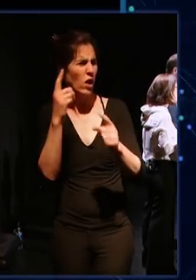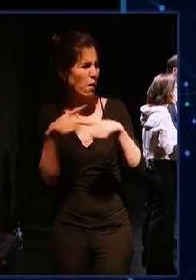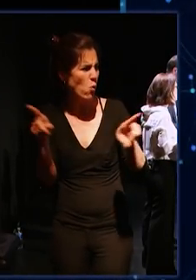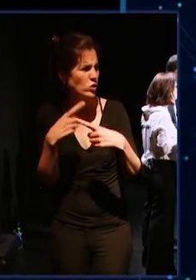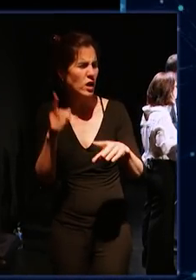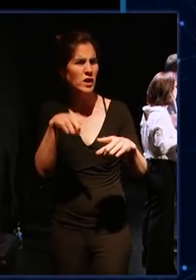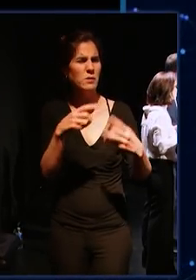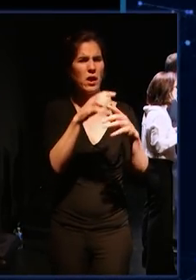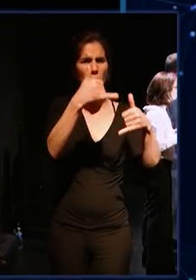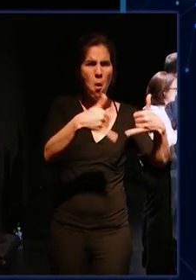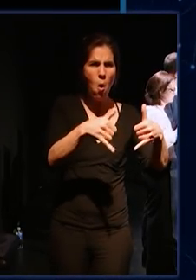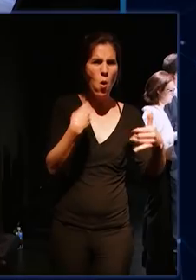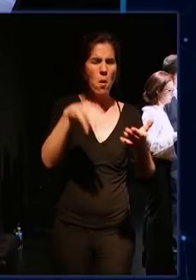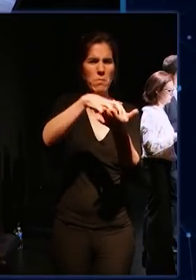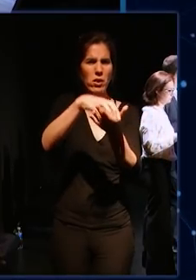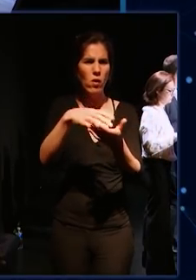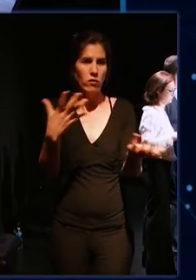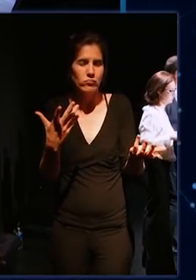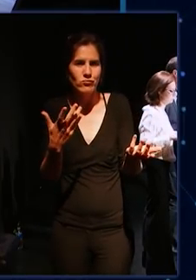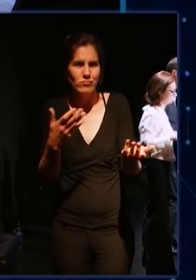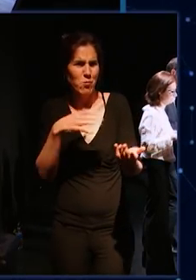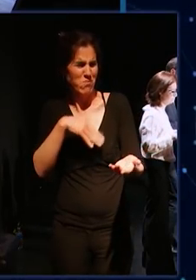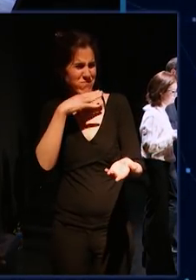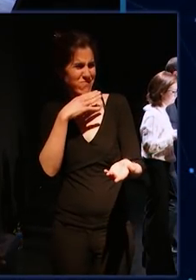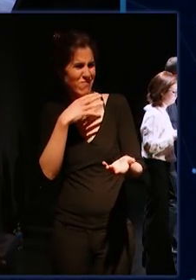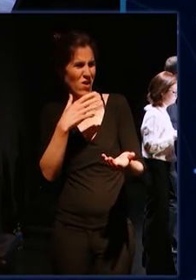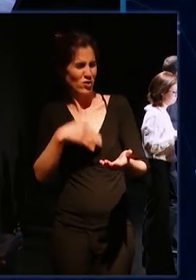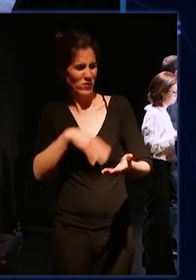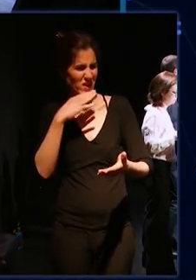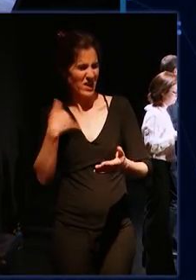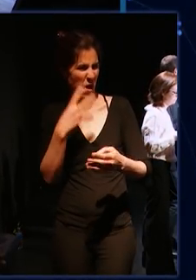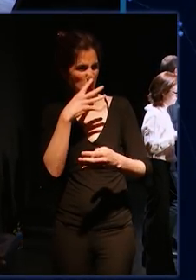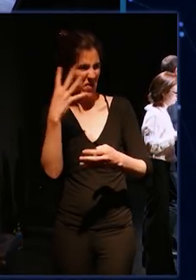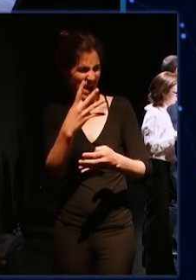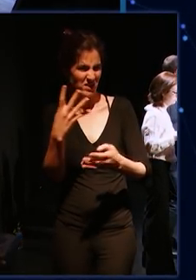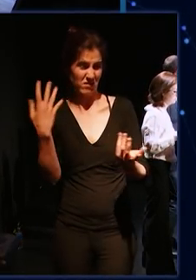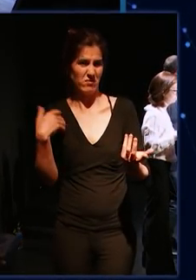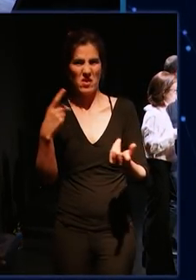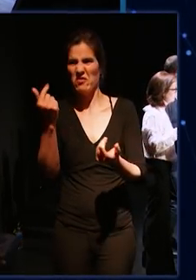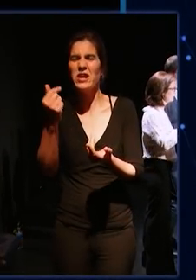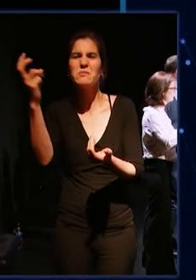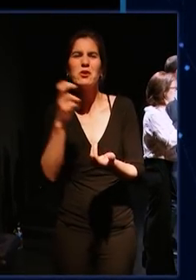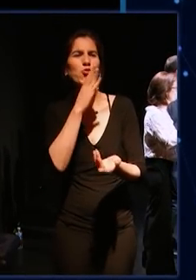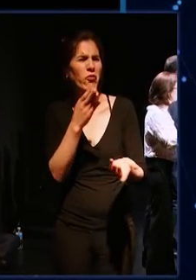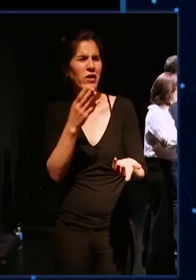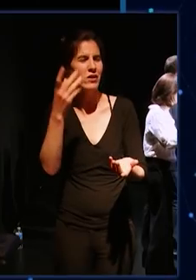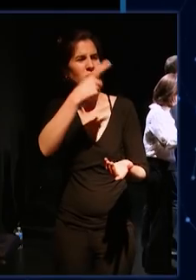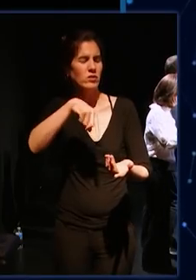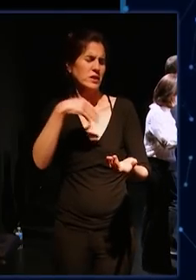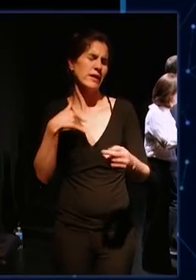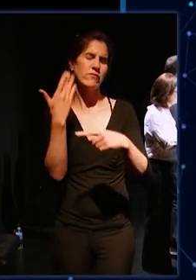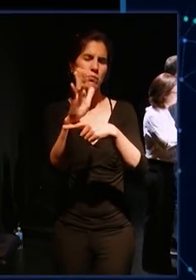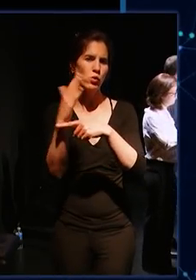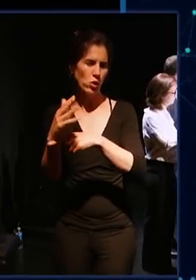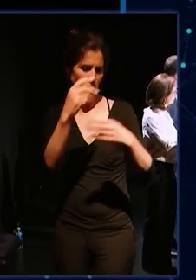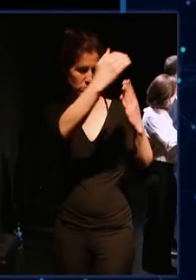4 anys serà possible i d'on traiem els diners? Per tant, nosaltres, ja ens centrem en les propostes, el que volem és augmentar les ajudes econòmiques a